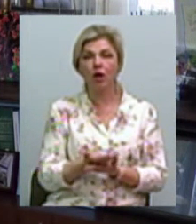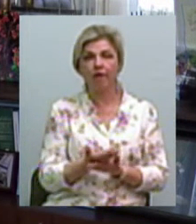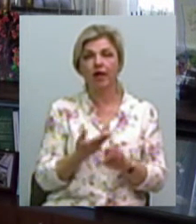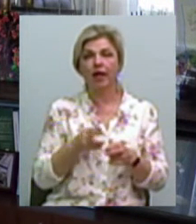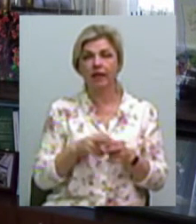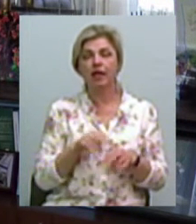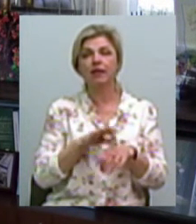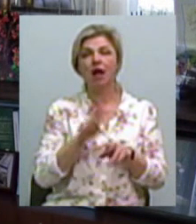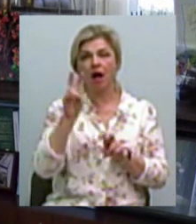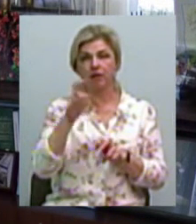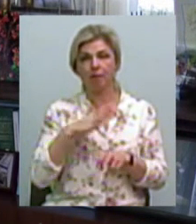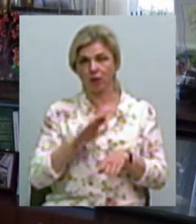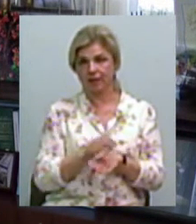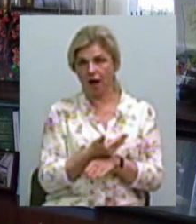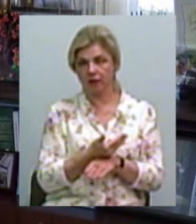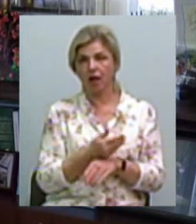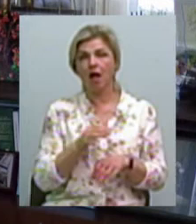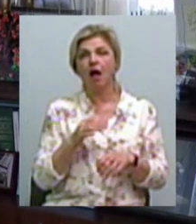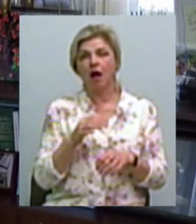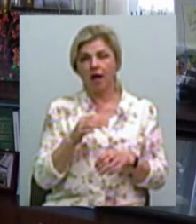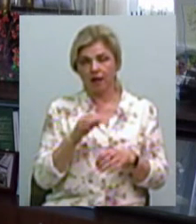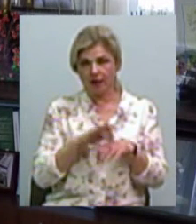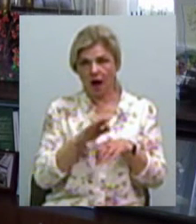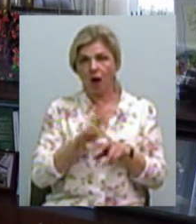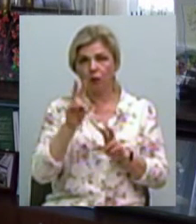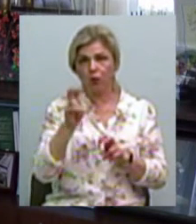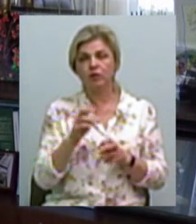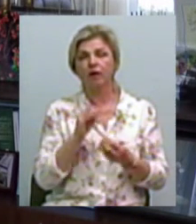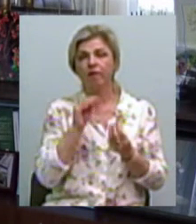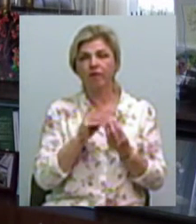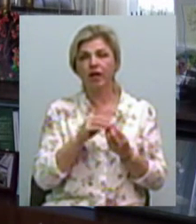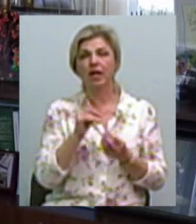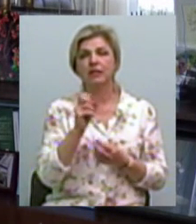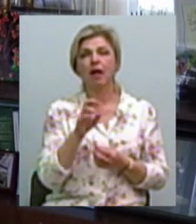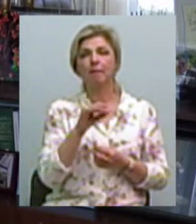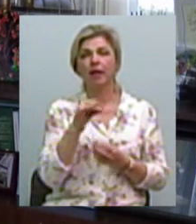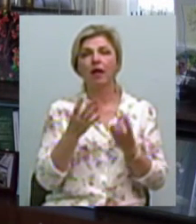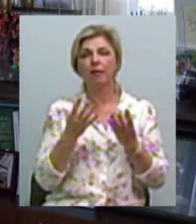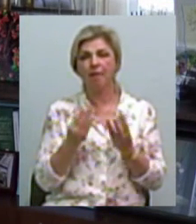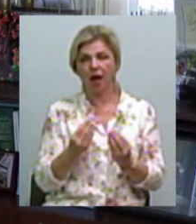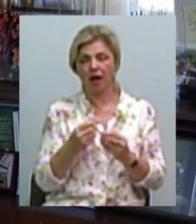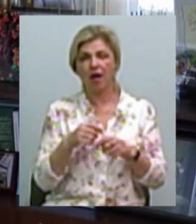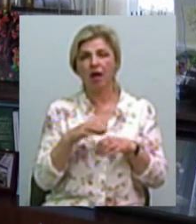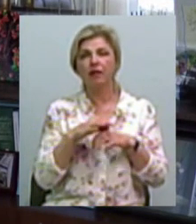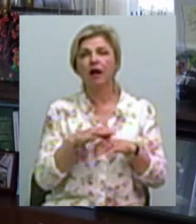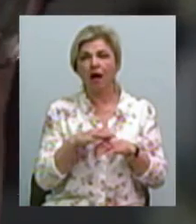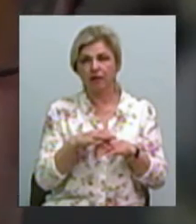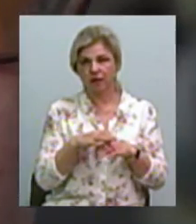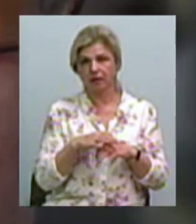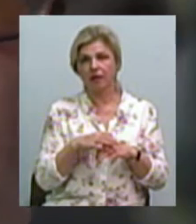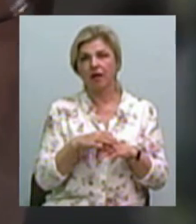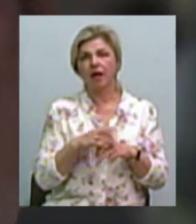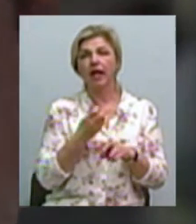діагноз був знятий. Робочий діагноз залишається забієм яких тканин тазу, тазових кісток.